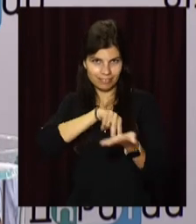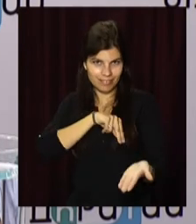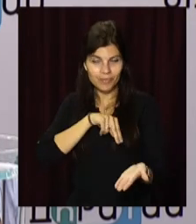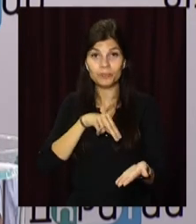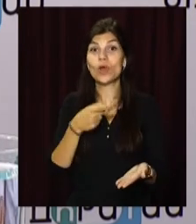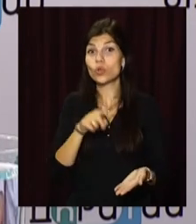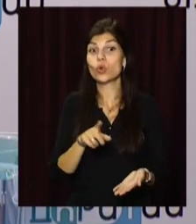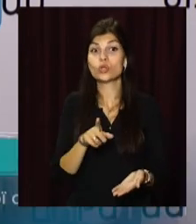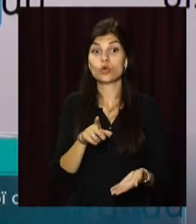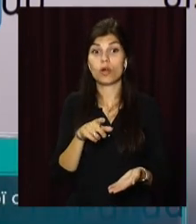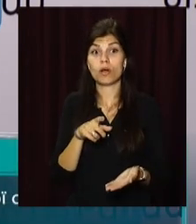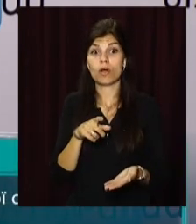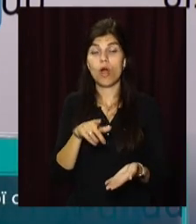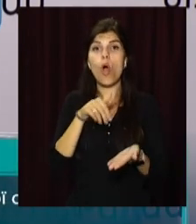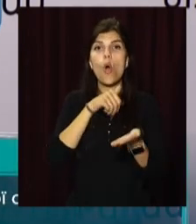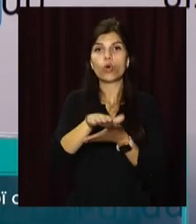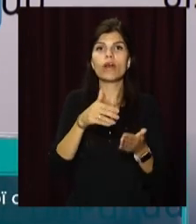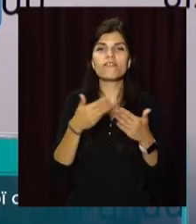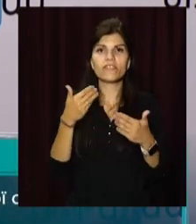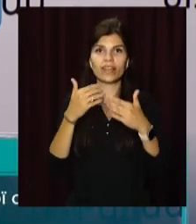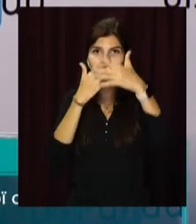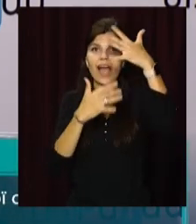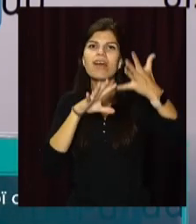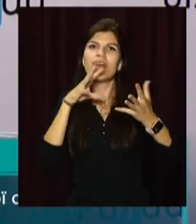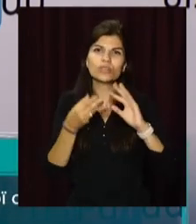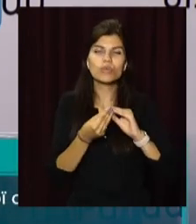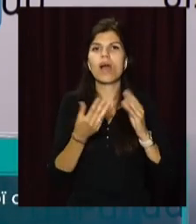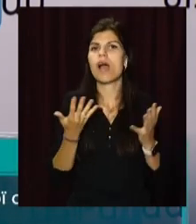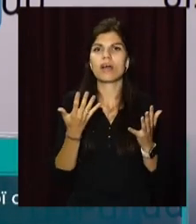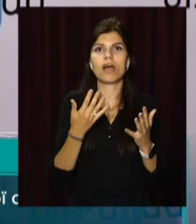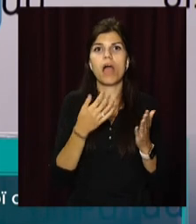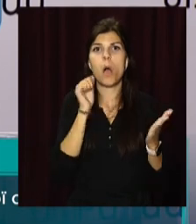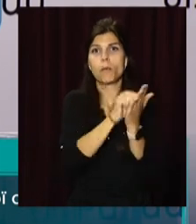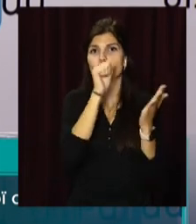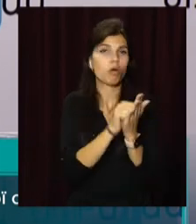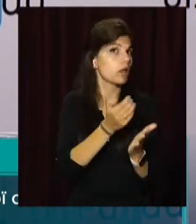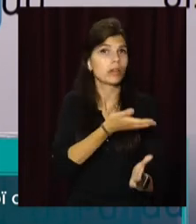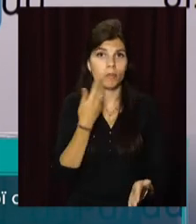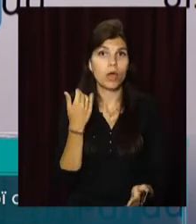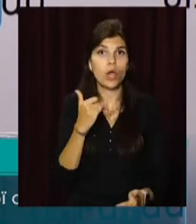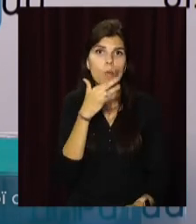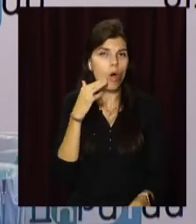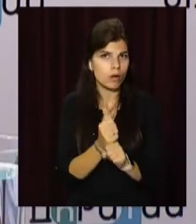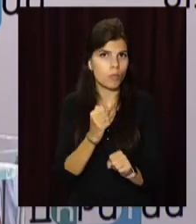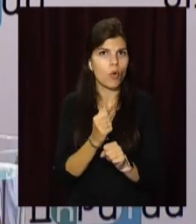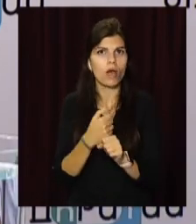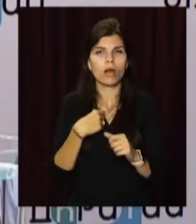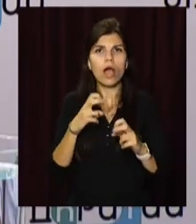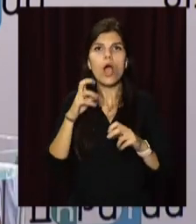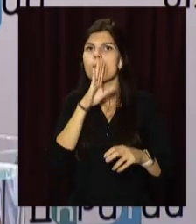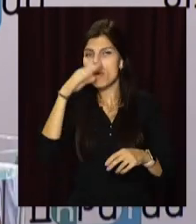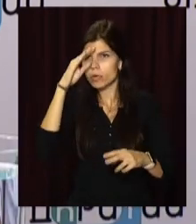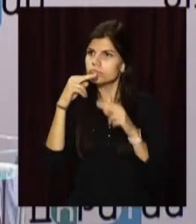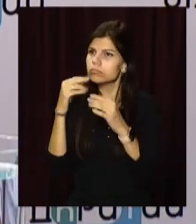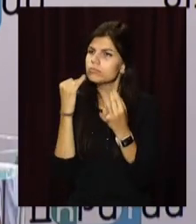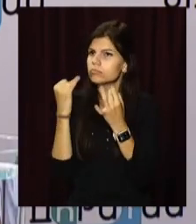то, что отказ от всех турнирных таблиц, отказ от результатов, которые не печатаются, и очень много работы проводится именно с родителями, для